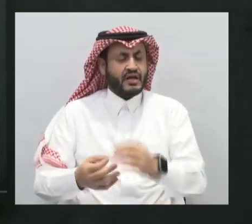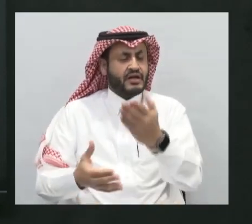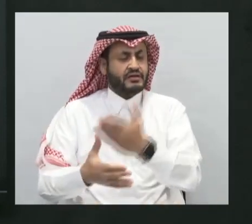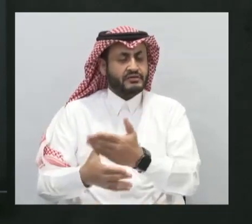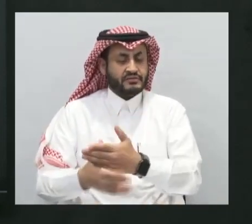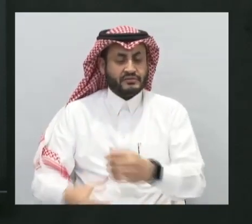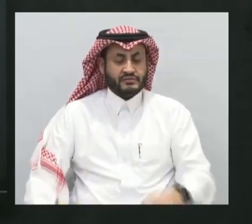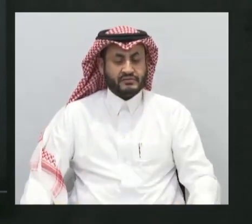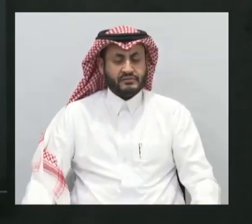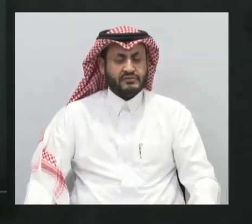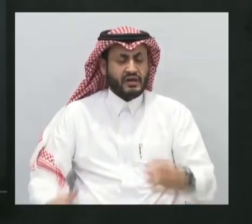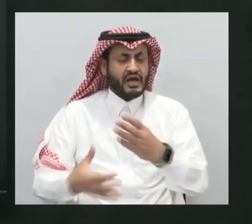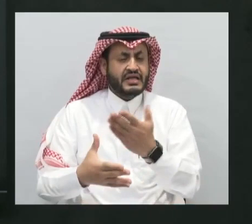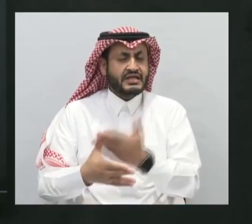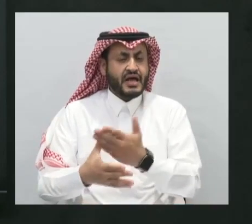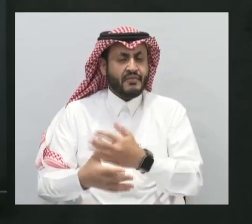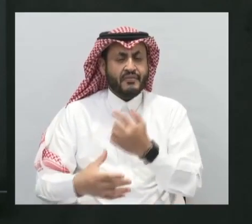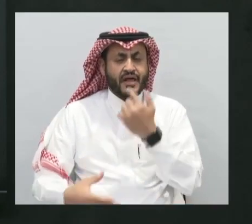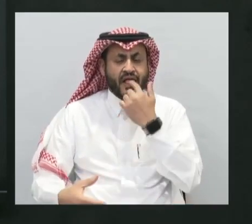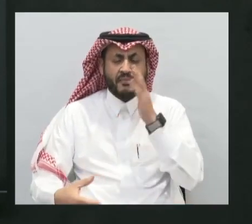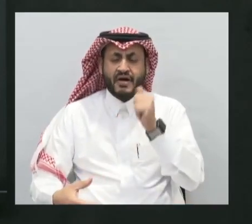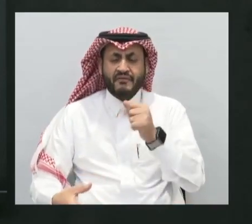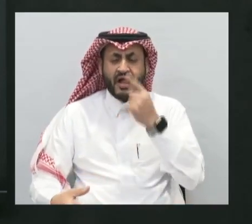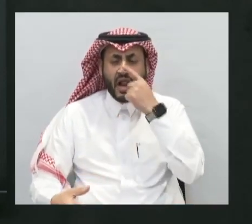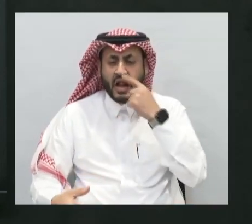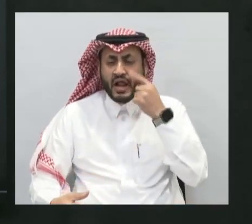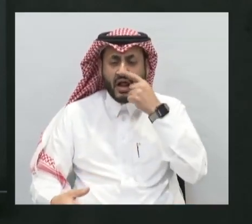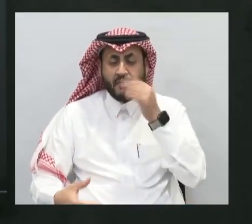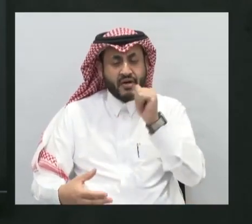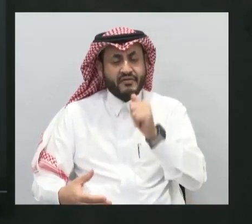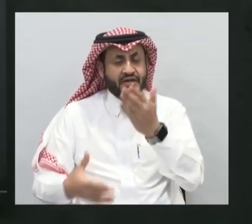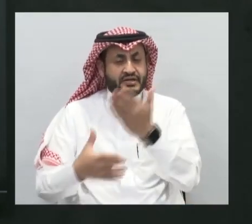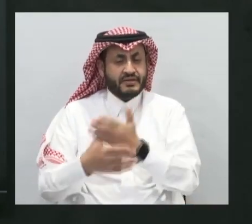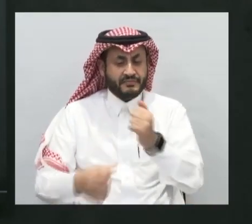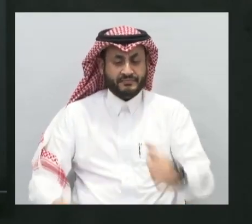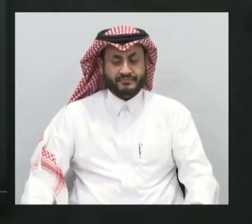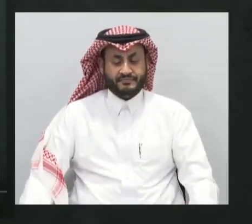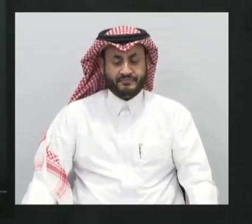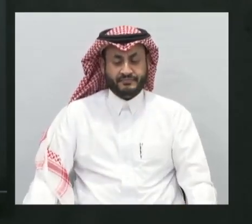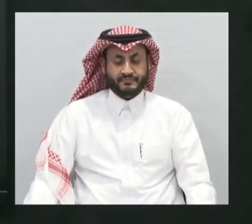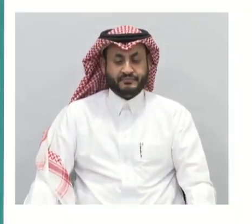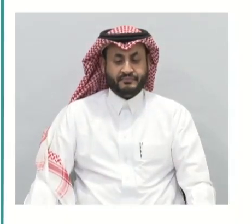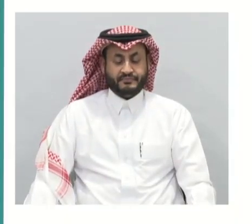ان لا نستطيع التذوق او لا نشعر بالطعم ما السبب